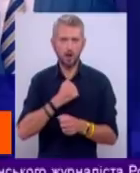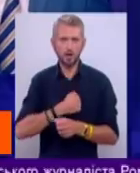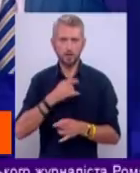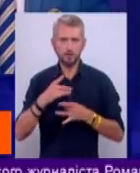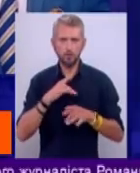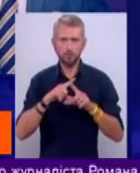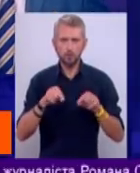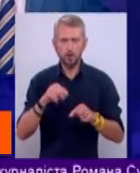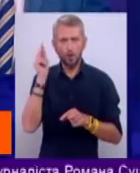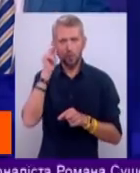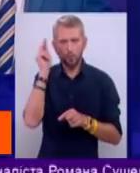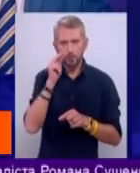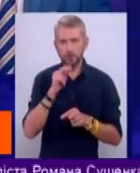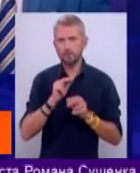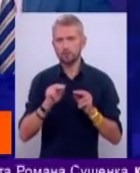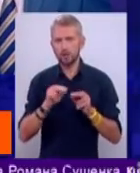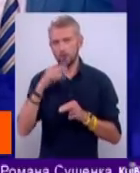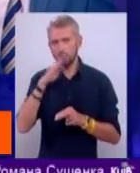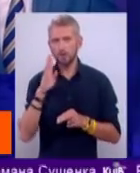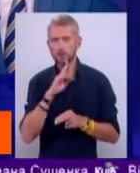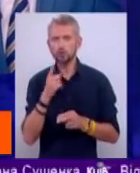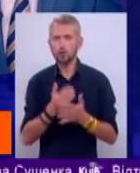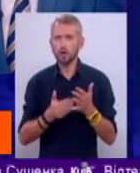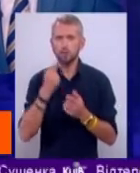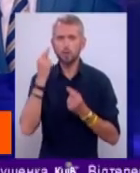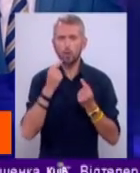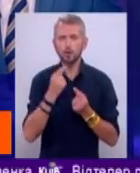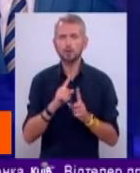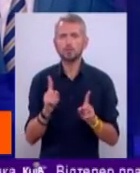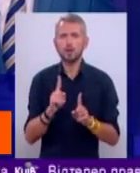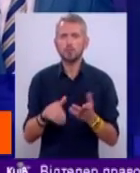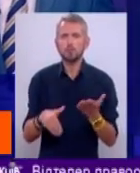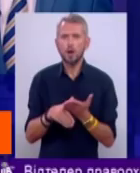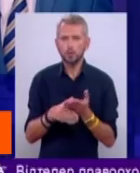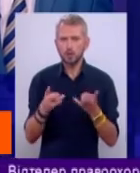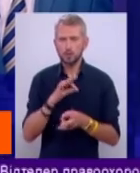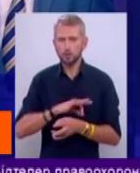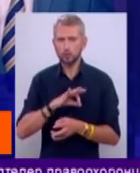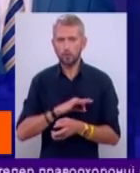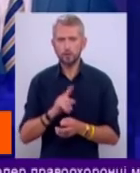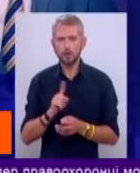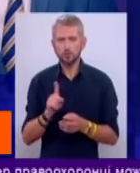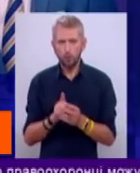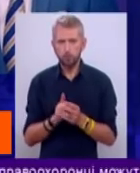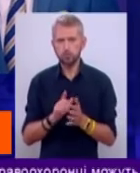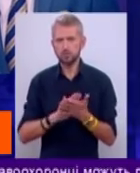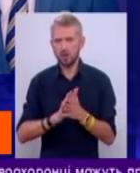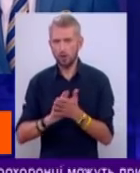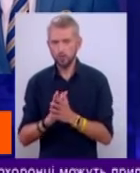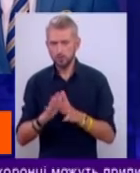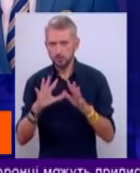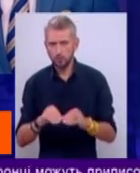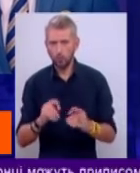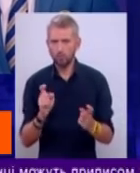школах. Учні, вчителі, батьки. Що ж радять психологи? Які інструменти і методи варто застосовувати, аби залагодити конфлікт і